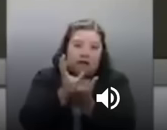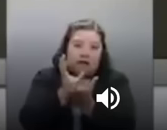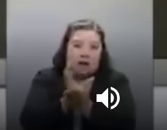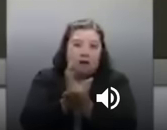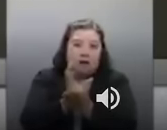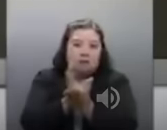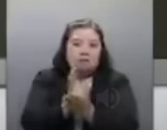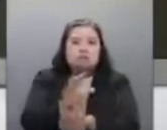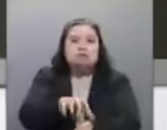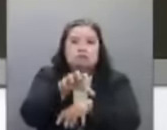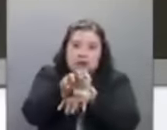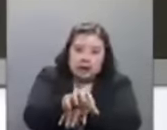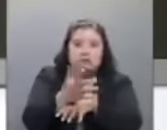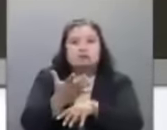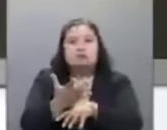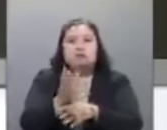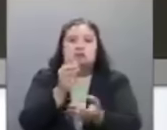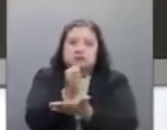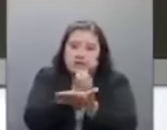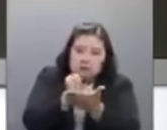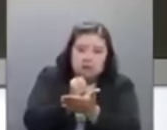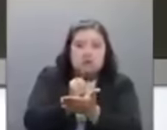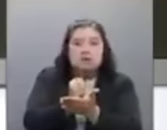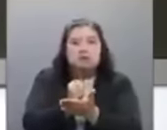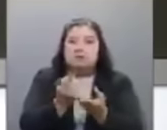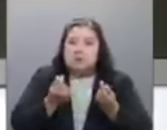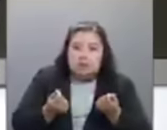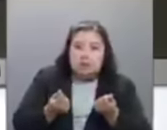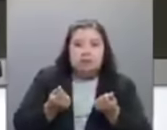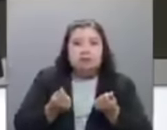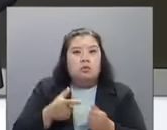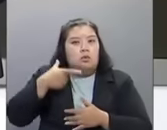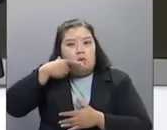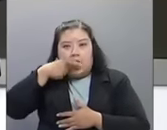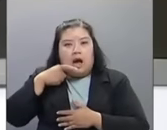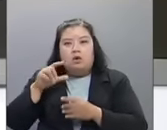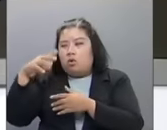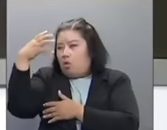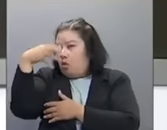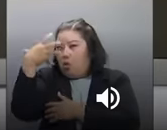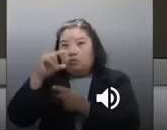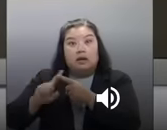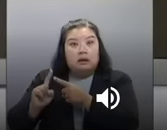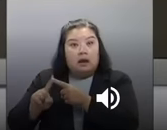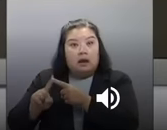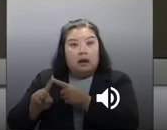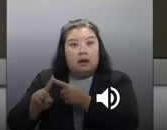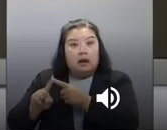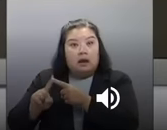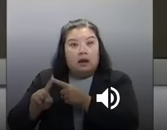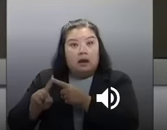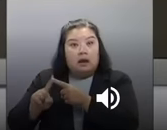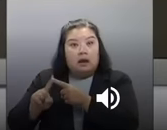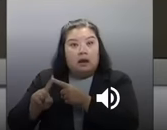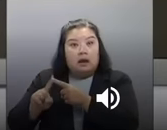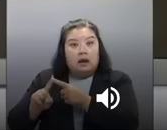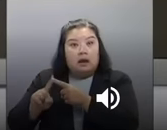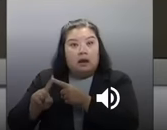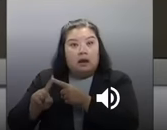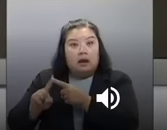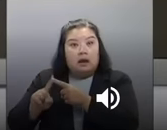พ นั้นค่ะ2เมืองนี้ยิ่งประชิดชายแดนไทยมากกว่าชเวโกโกและผู้ลง เจวด